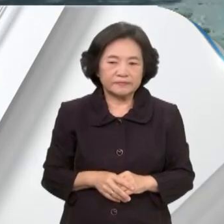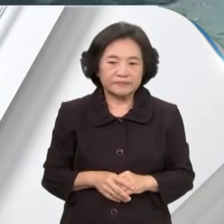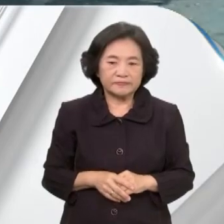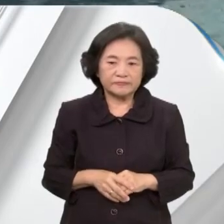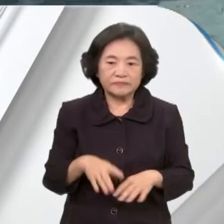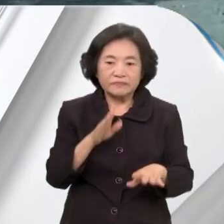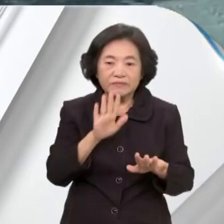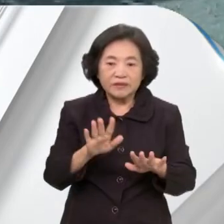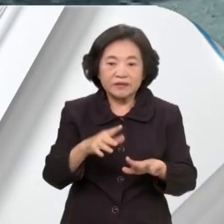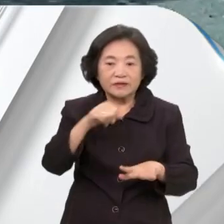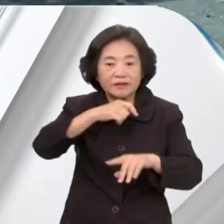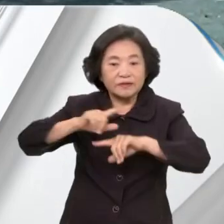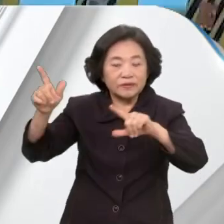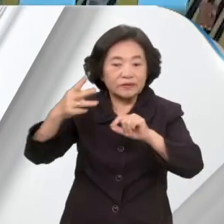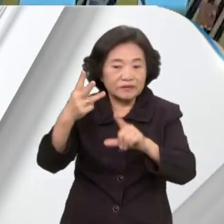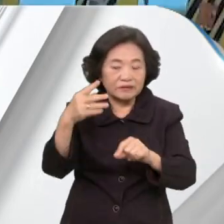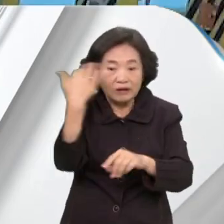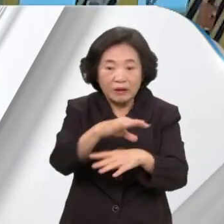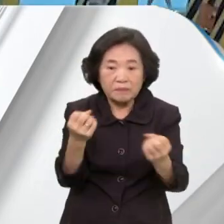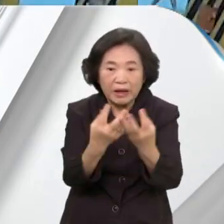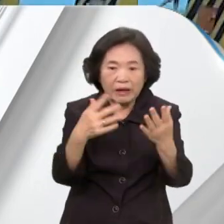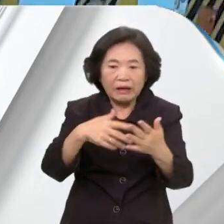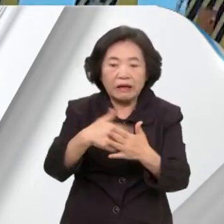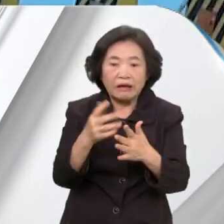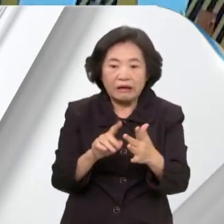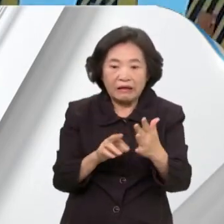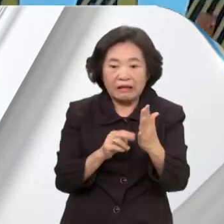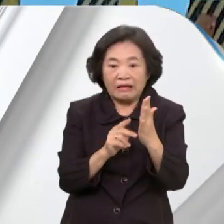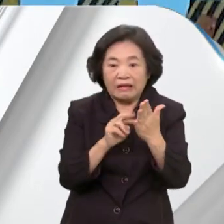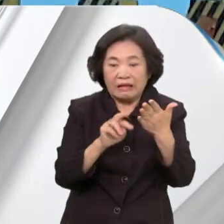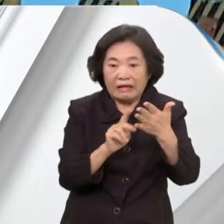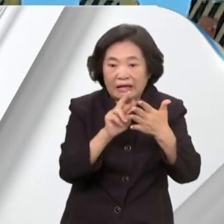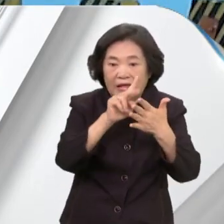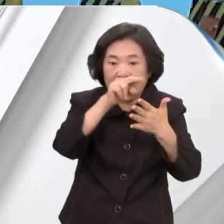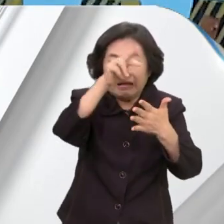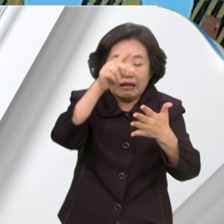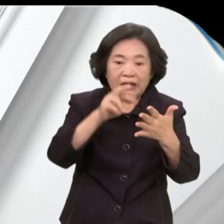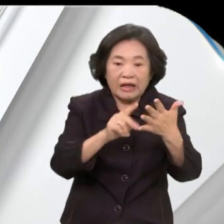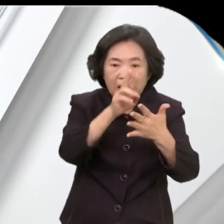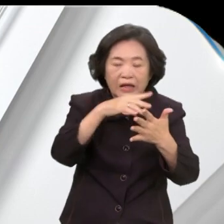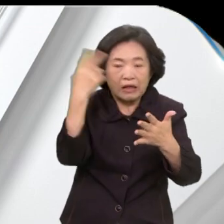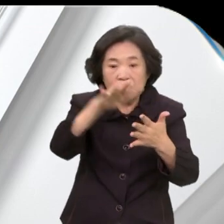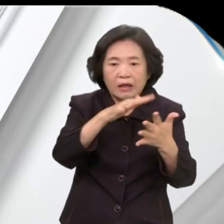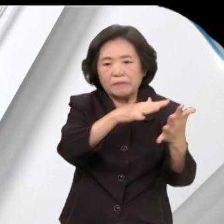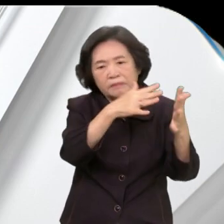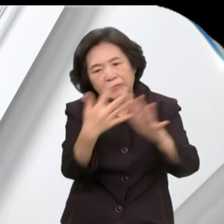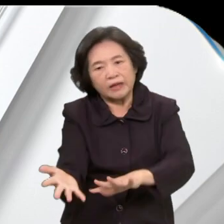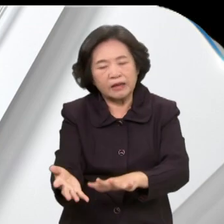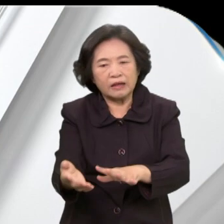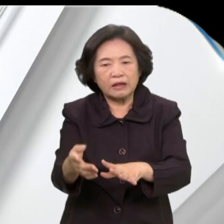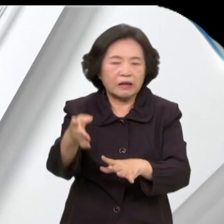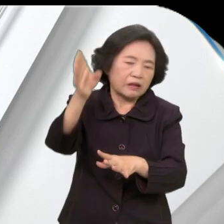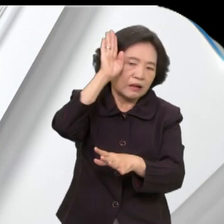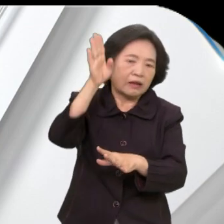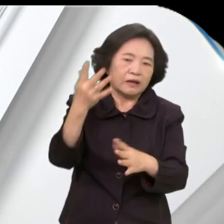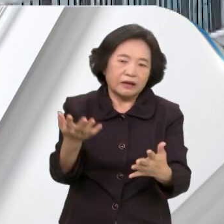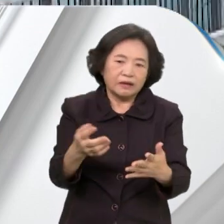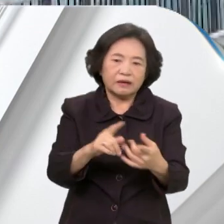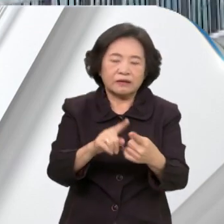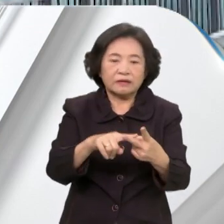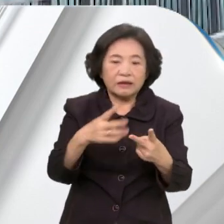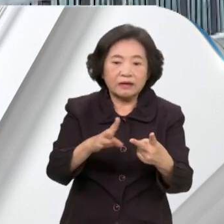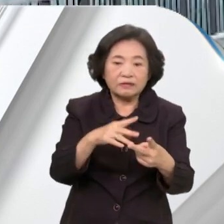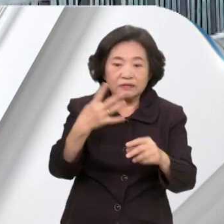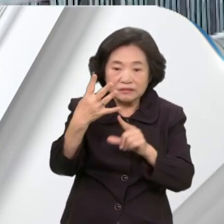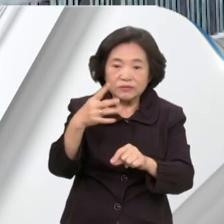十月初，台东南非艺术馆发生银行窃艺术作品，而以天堂的台叶弯下来打动人的事件。十月